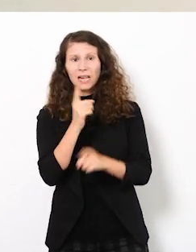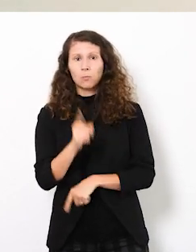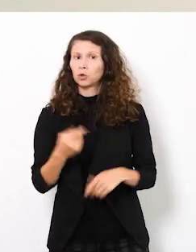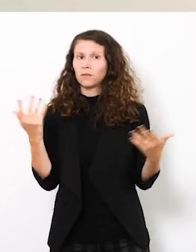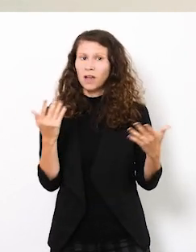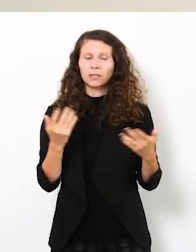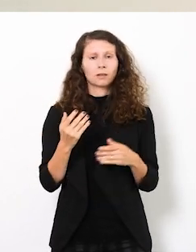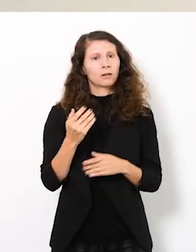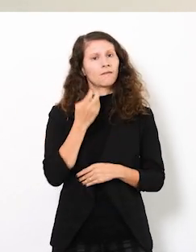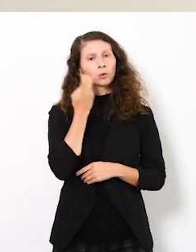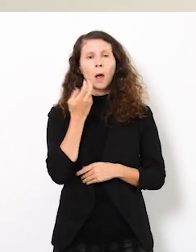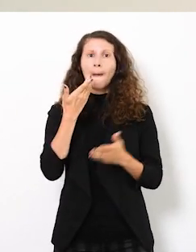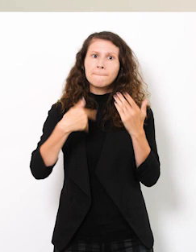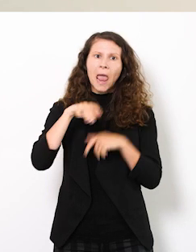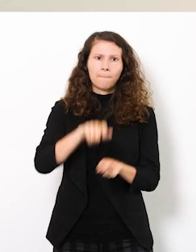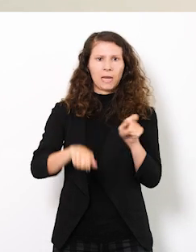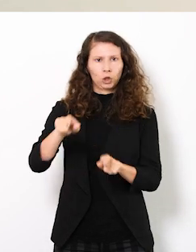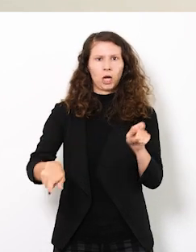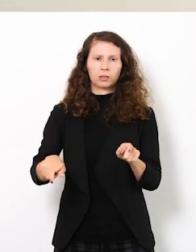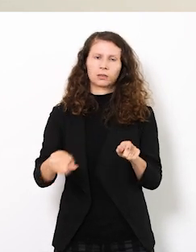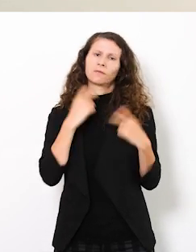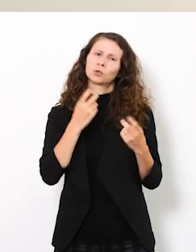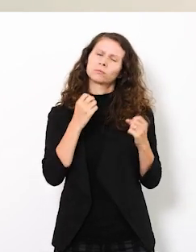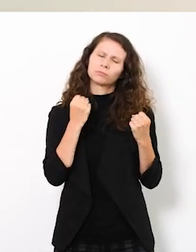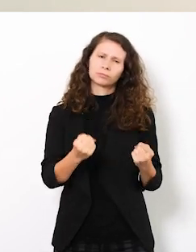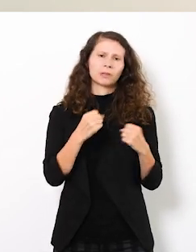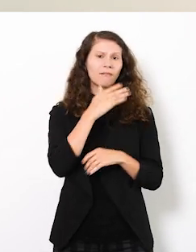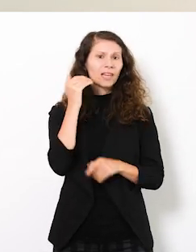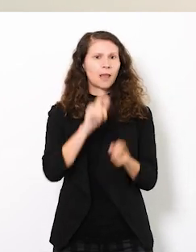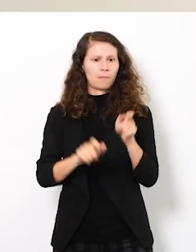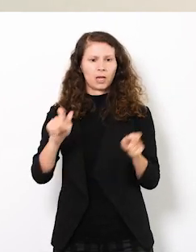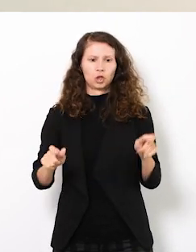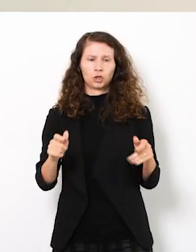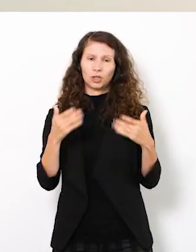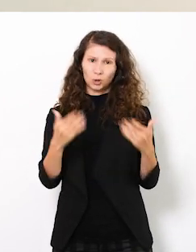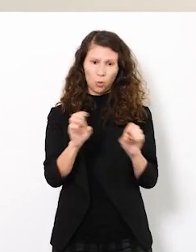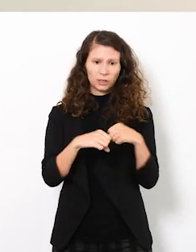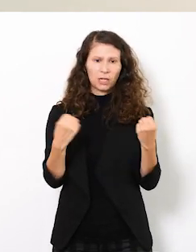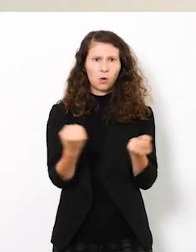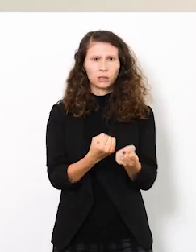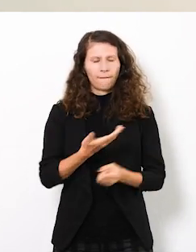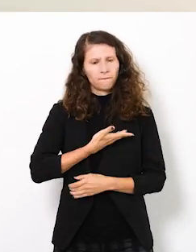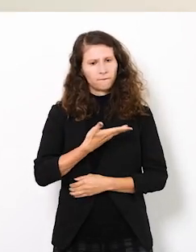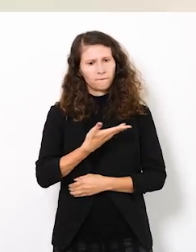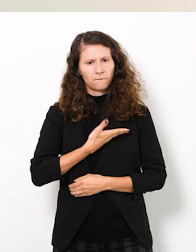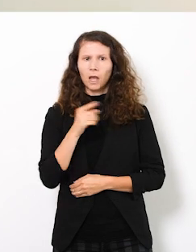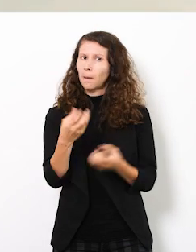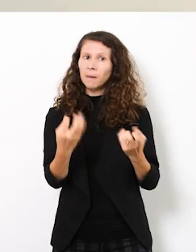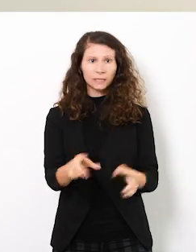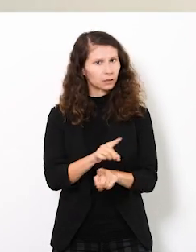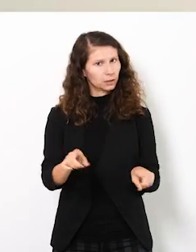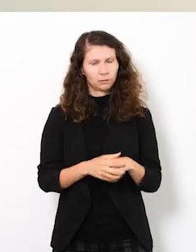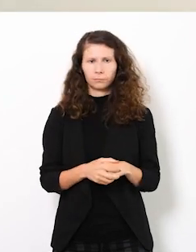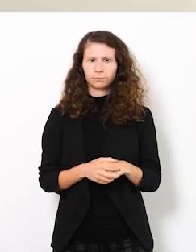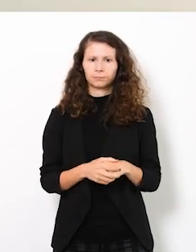und immer mehr Menschen in so eine beklagenswerte Situation gar nicht kommen. Also wissen Sie, mein Leitbild